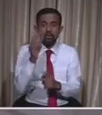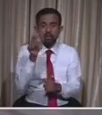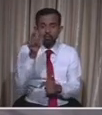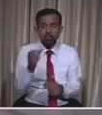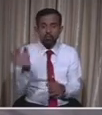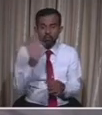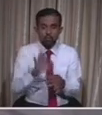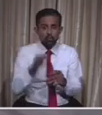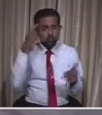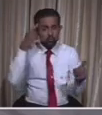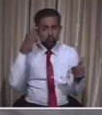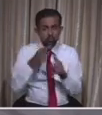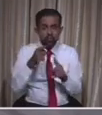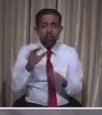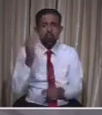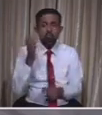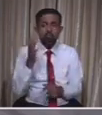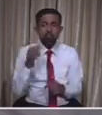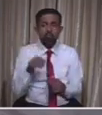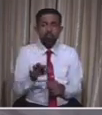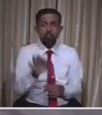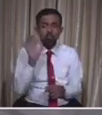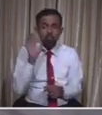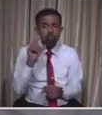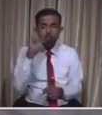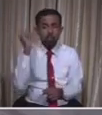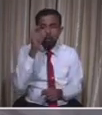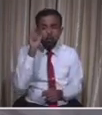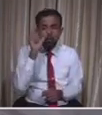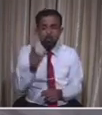වීම පිළිබඳව විශේෂයෙන්ම තෝරා බලලා හොයලා